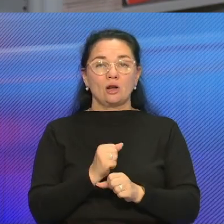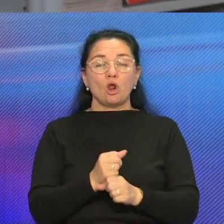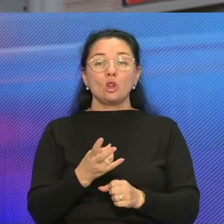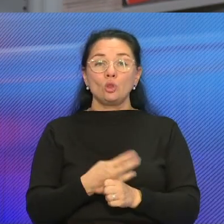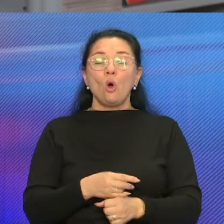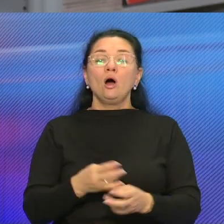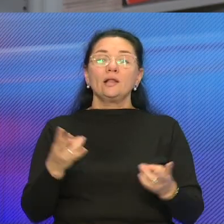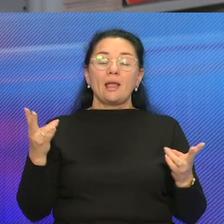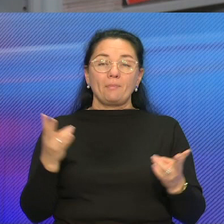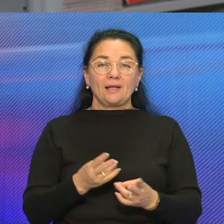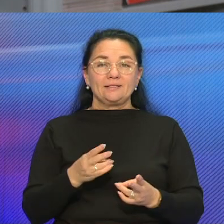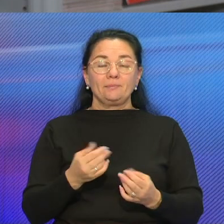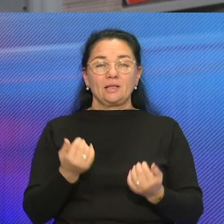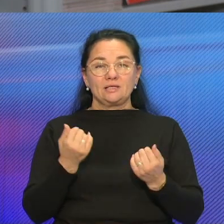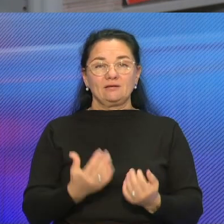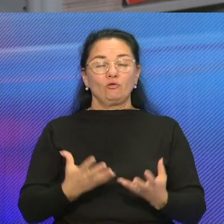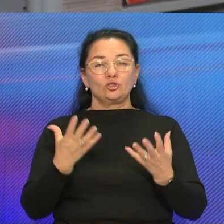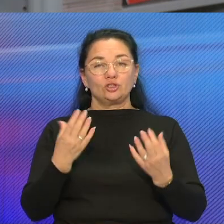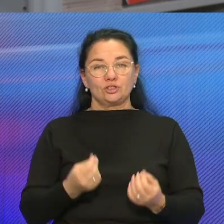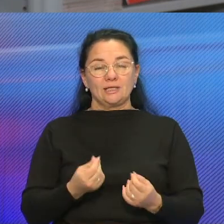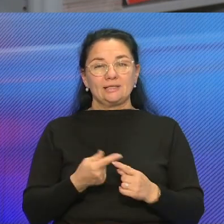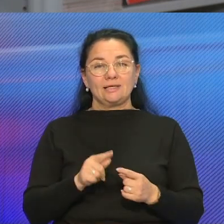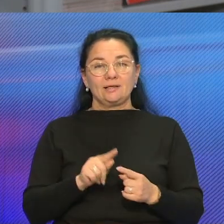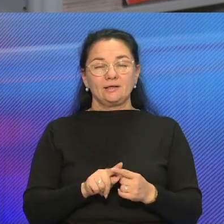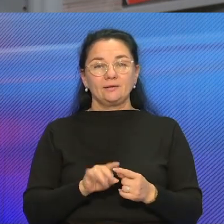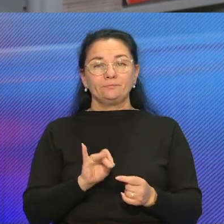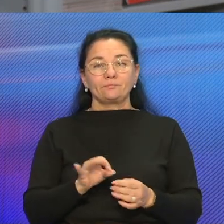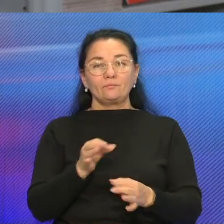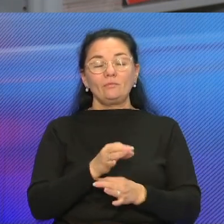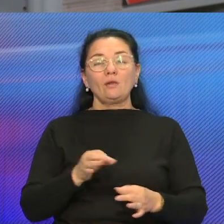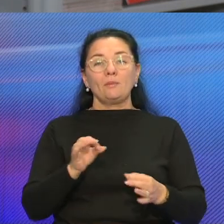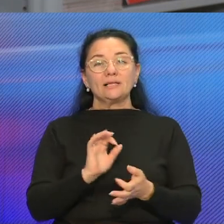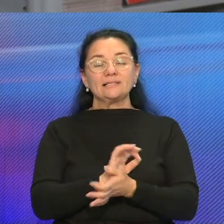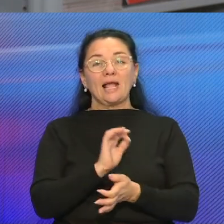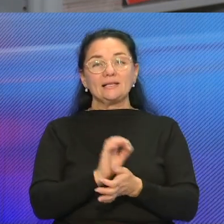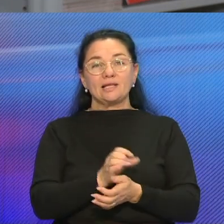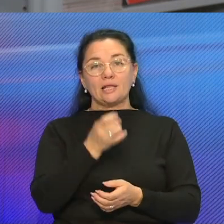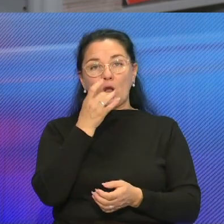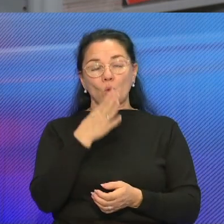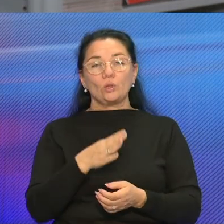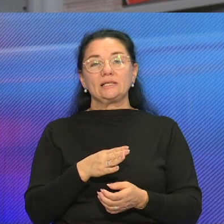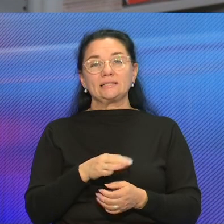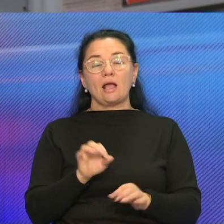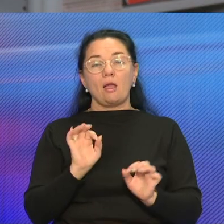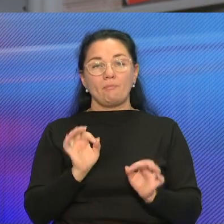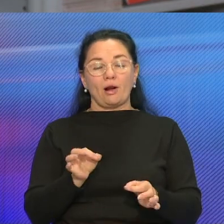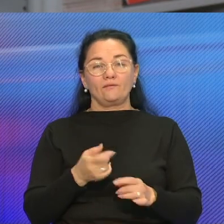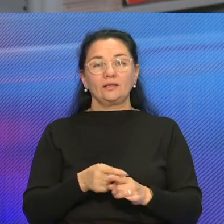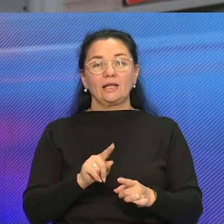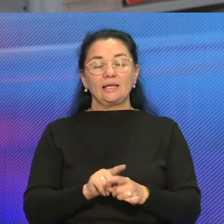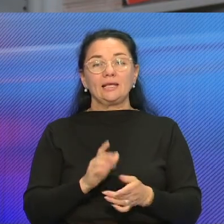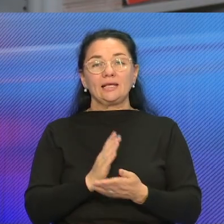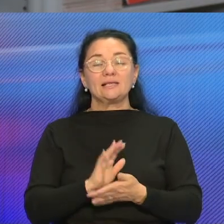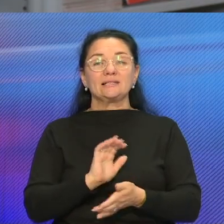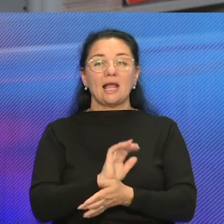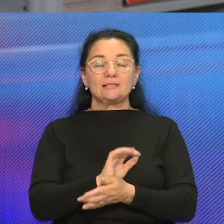час. У першу чаргу алічбовацца наша абласная газета Гродзінская прауда. У чарже стаяць районная газета, які